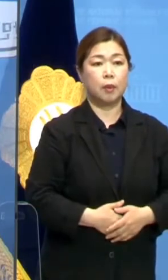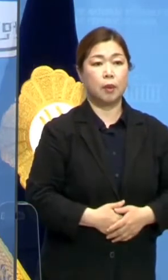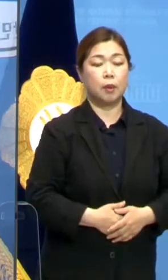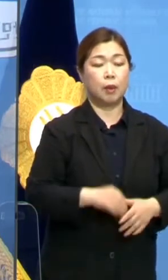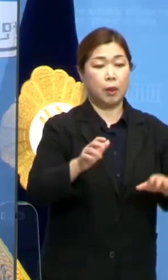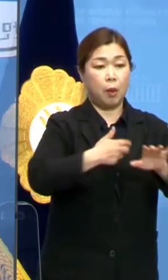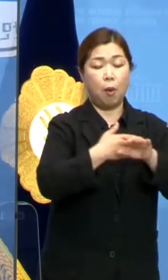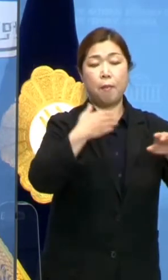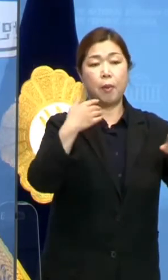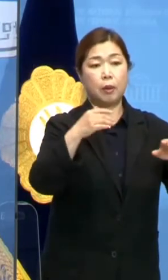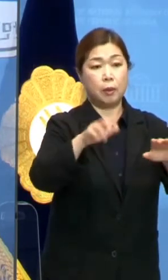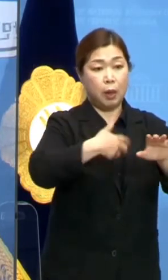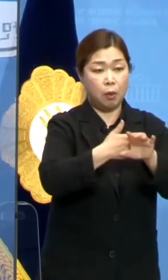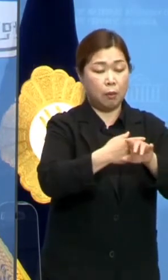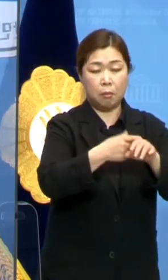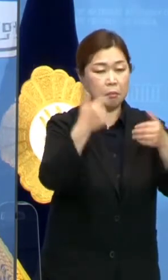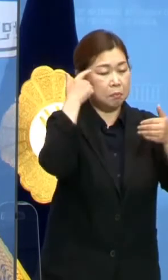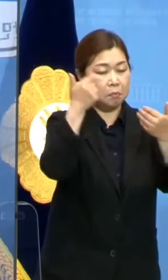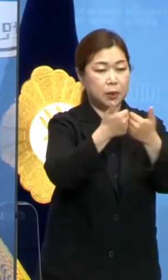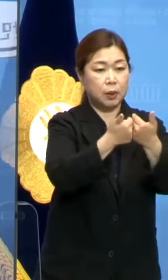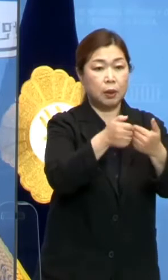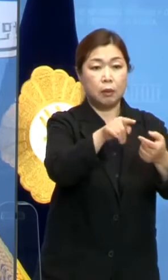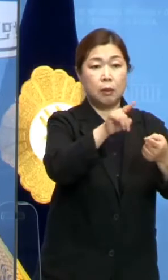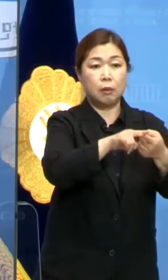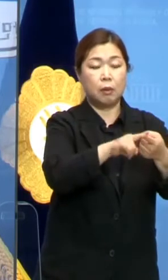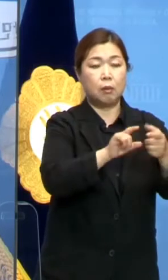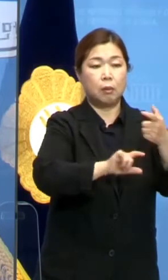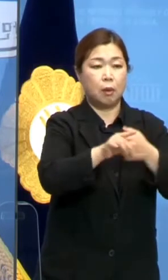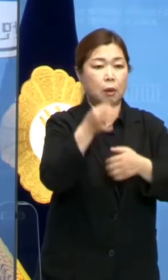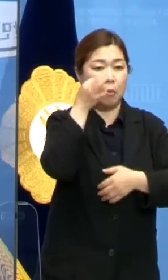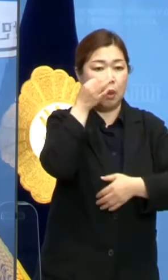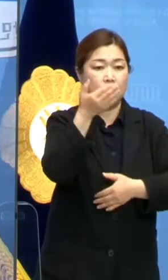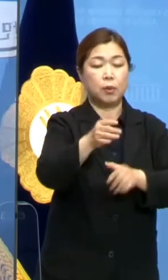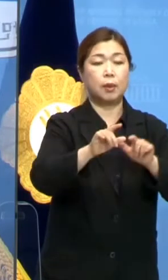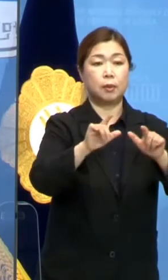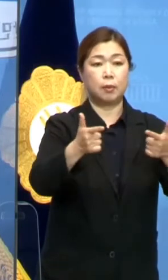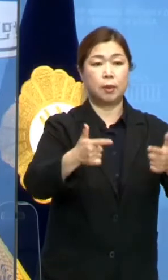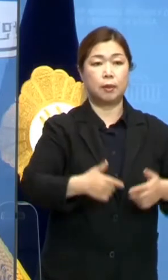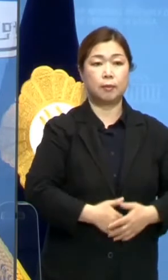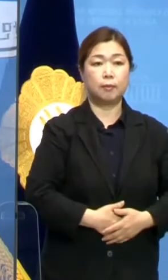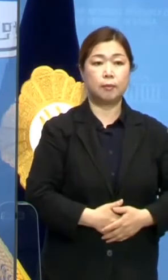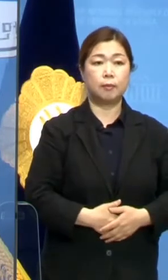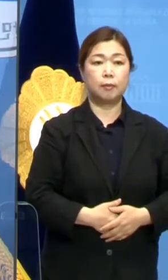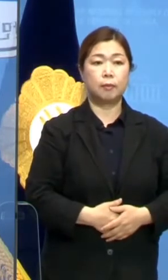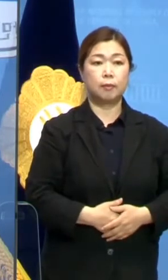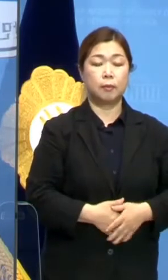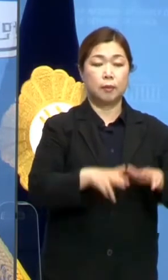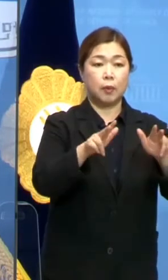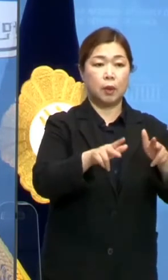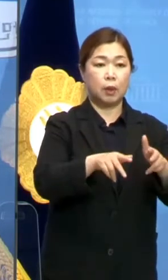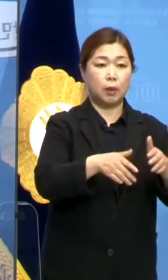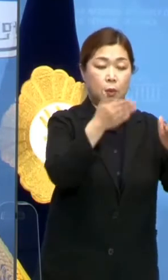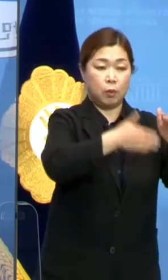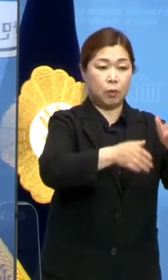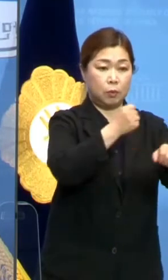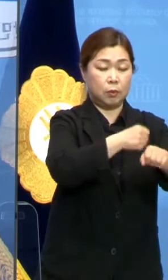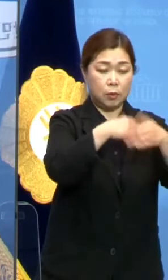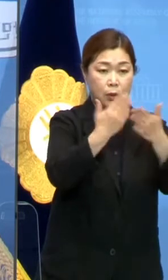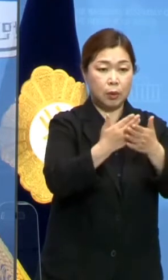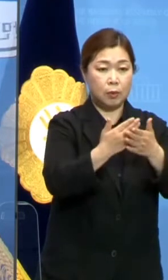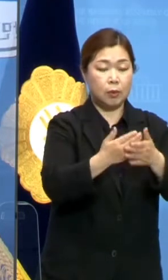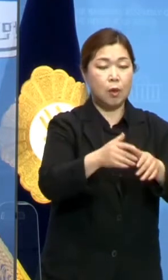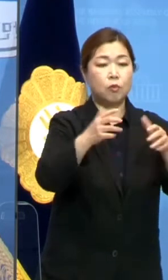세력의 공수처 난도질을 더 이상 좌시하지 않을 것입니다. 이제 공은 국회로